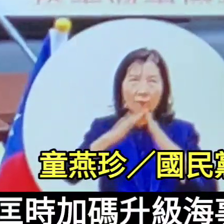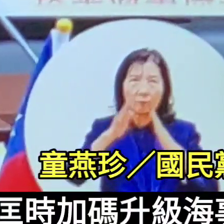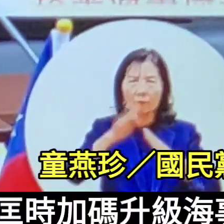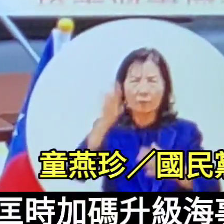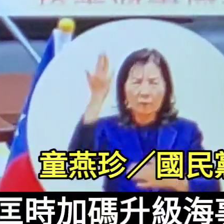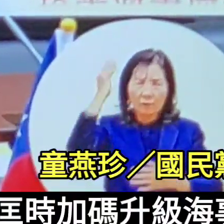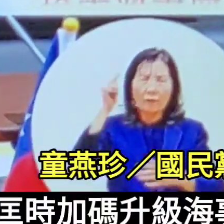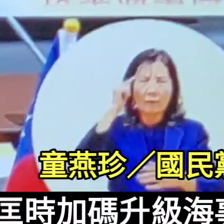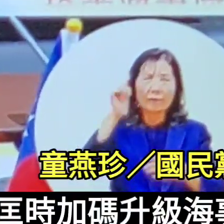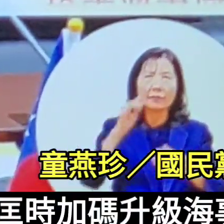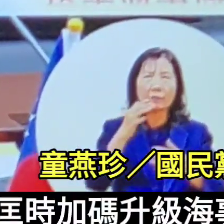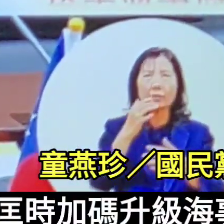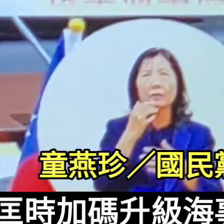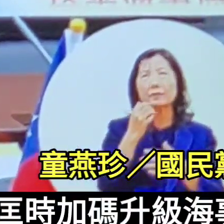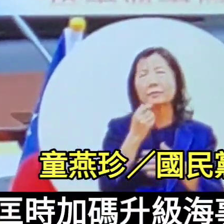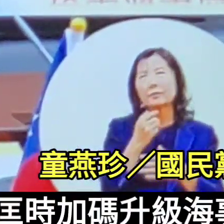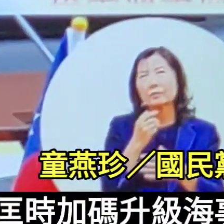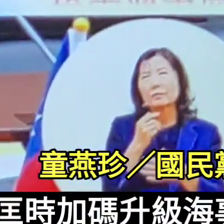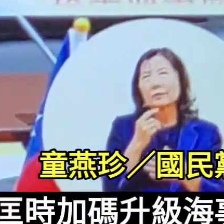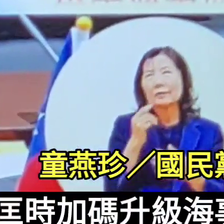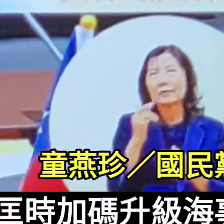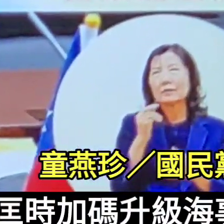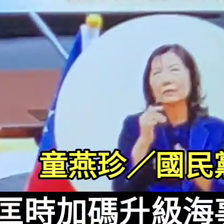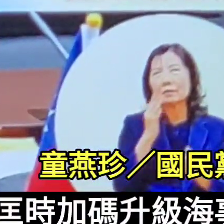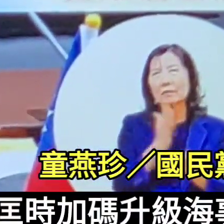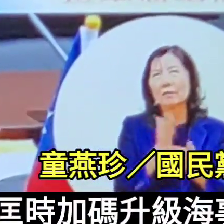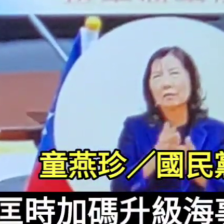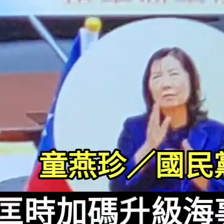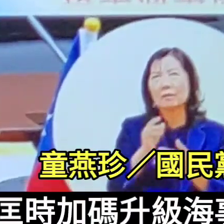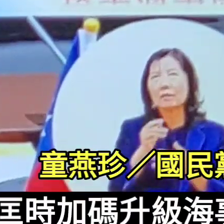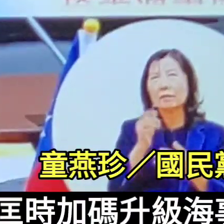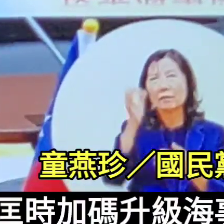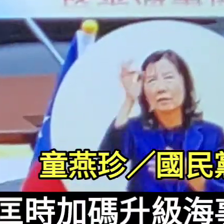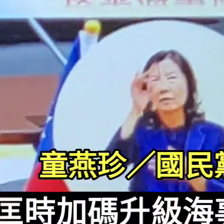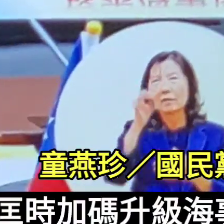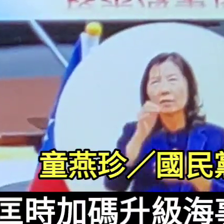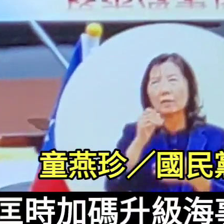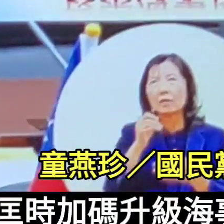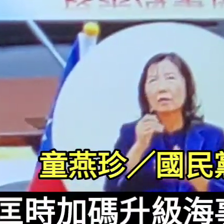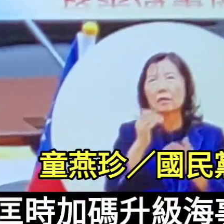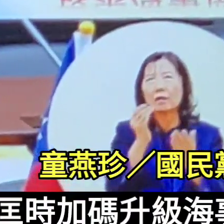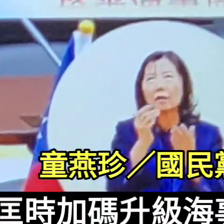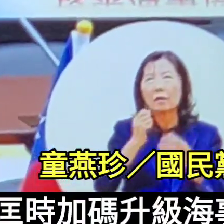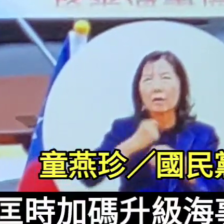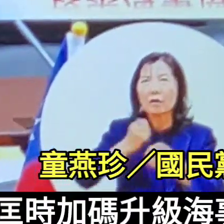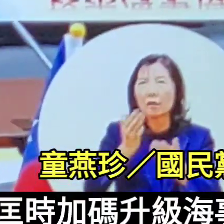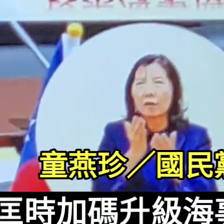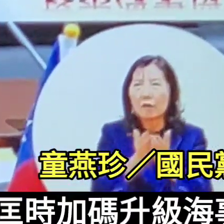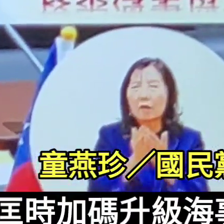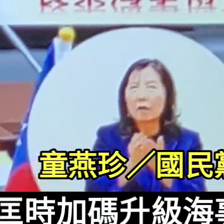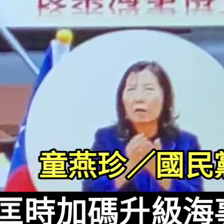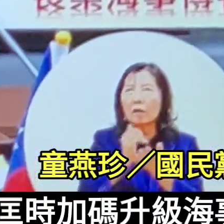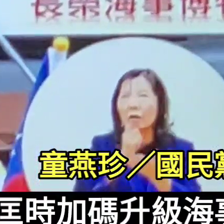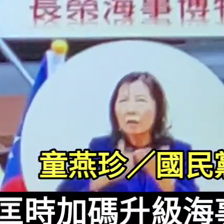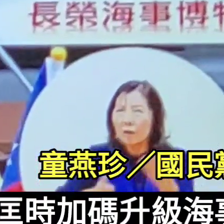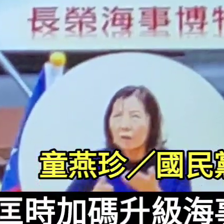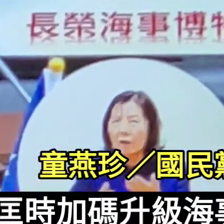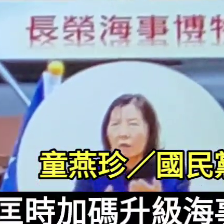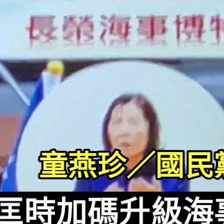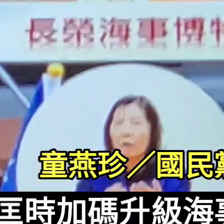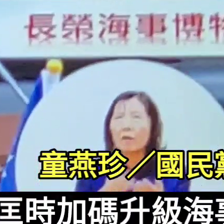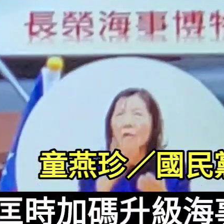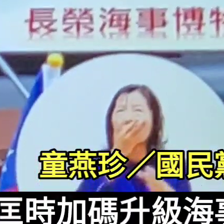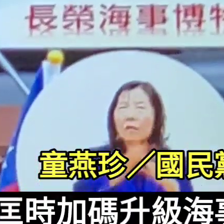念啊，老是停留在我要找一艘厨艺的军舰，然后放在海边，然后作为一个军舰博物